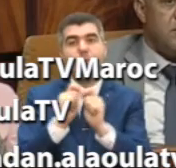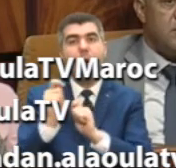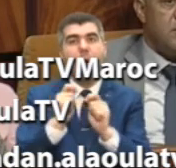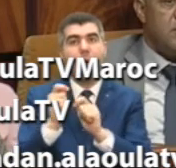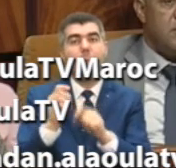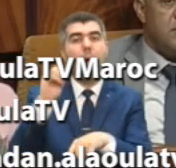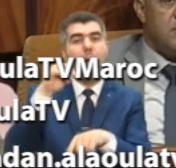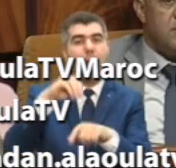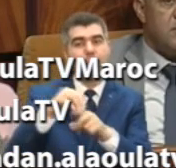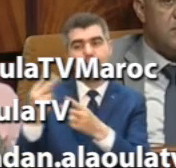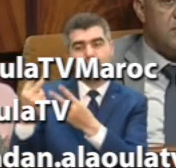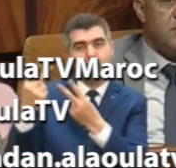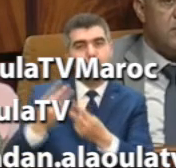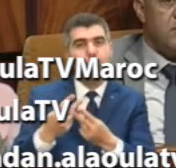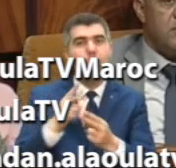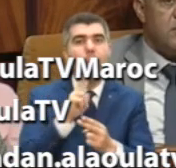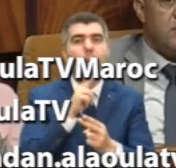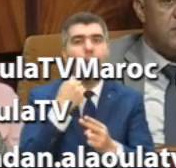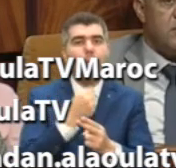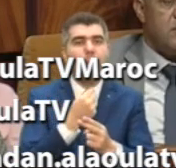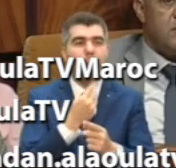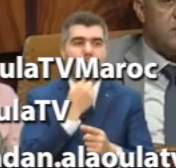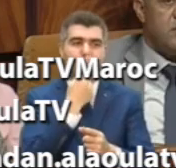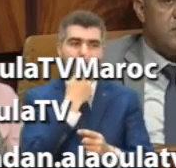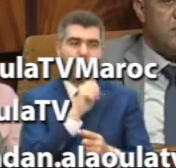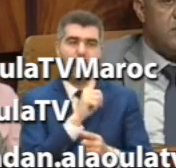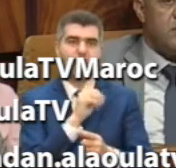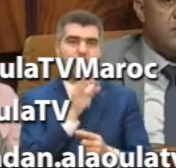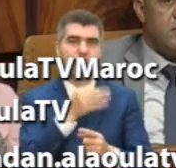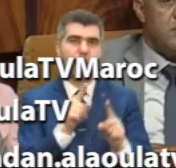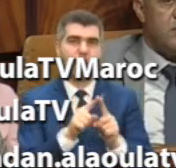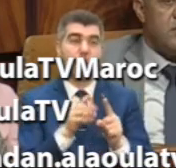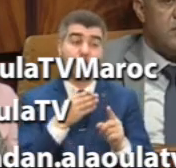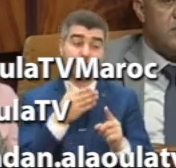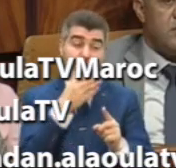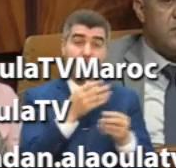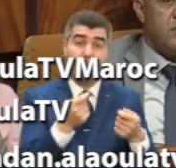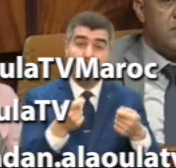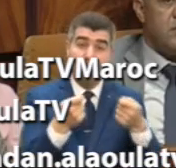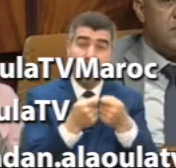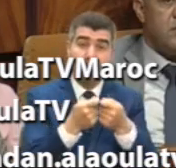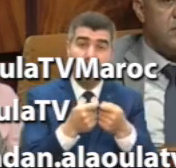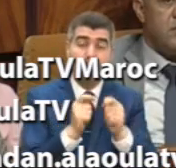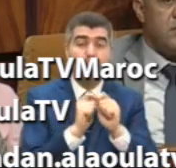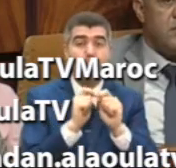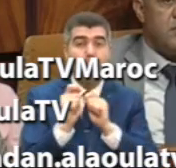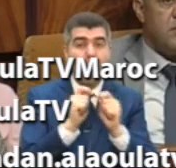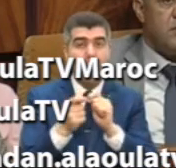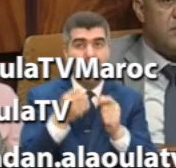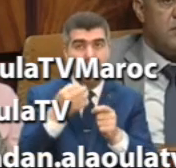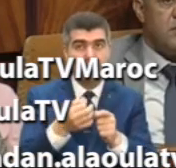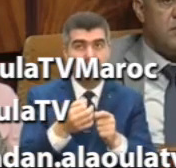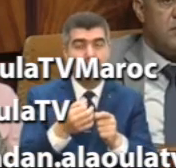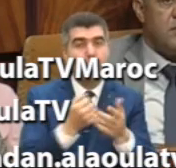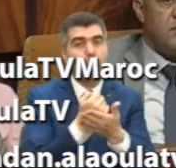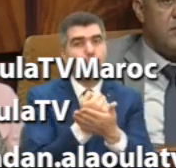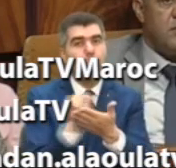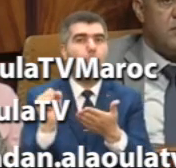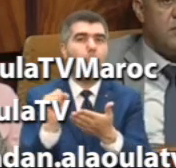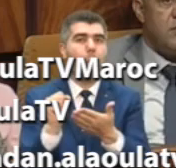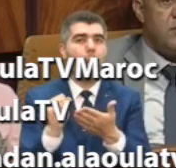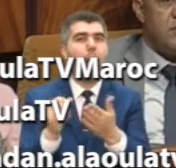كتجي الحكومة اللي من بعد منها كتساير وكتكمل ذاك النقاش اللي كان وذاك الوعود اللي كانت، ولا كنعاودوا من